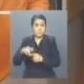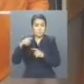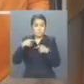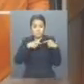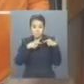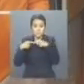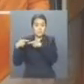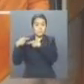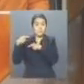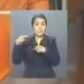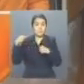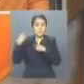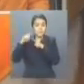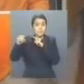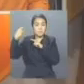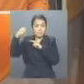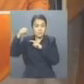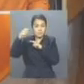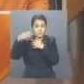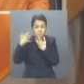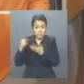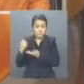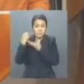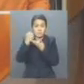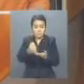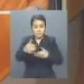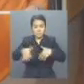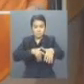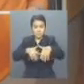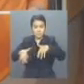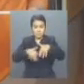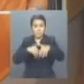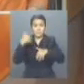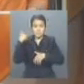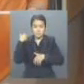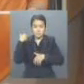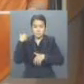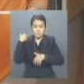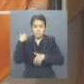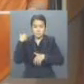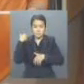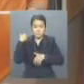การนี้เพื่อเป็นการที่จะช่วยเหลือแล้วก็แบ่งเบาภาระให้กับประชาชนค่ะ ขอบคุณคุณสวภาค่ะ